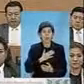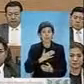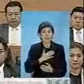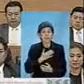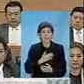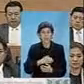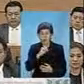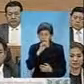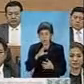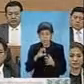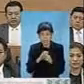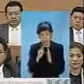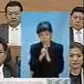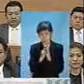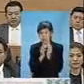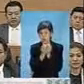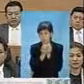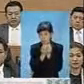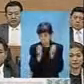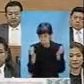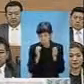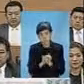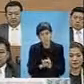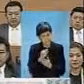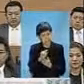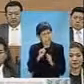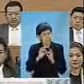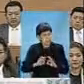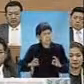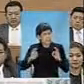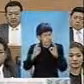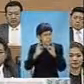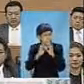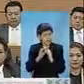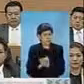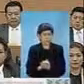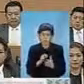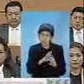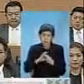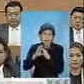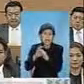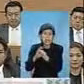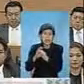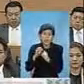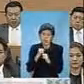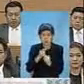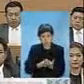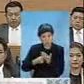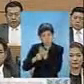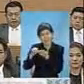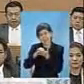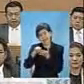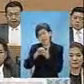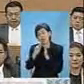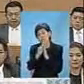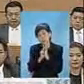นว่าการบังคับใช้รัฐธรรมนูญเป็นเหตุสำคัญประการหนึ่งที่นำมาสู่การยื่นร่างแก้ไขรัฐ